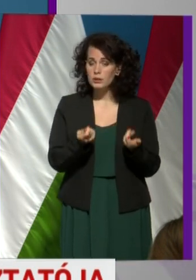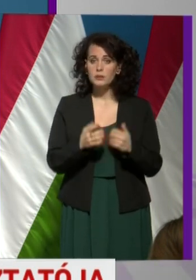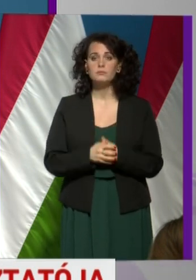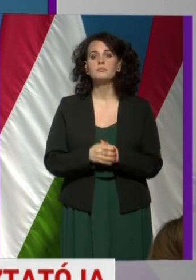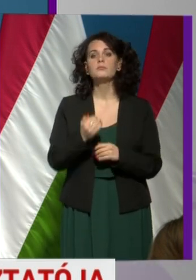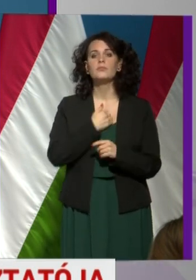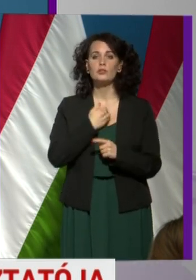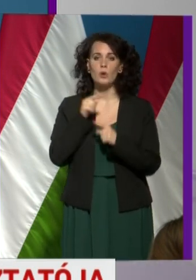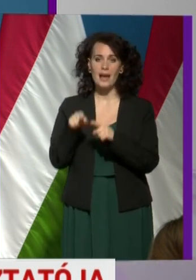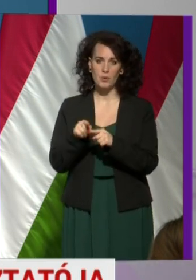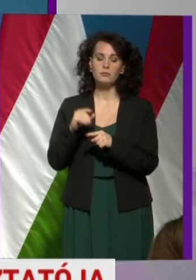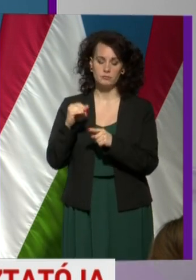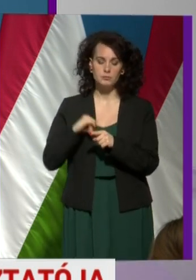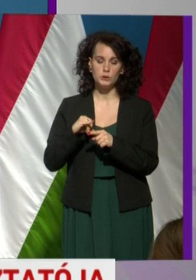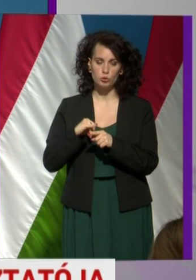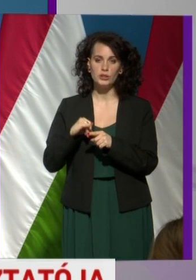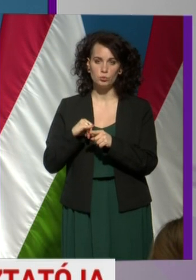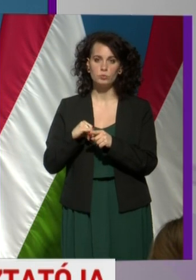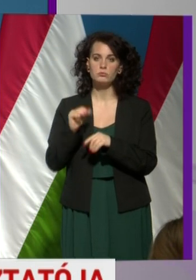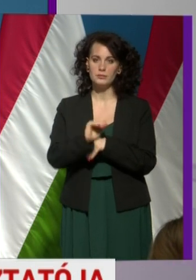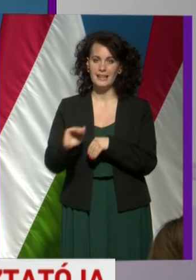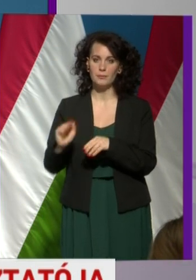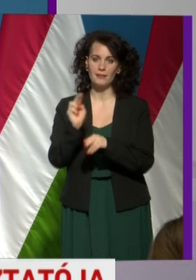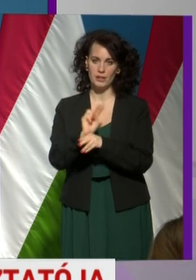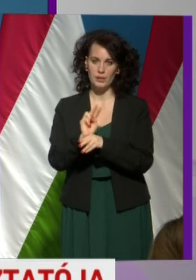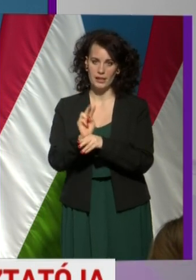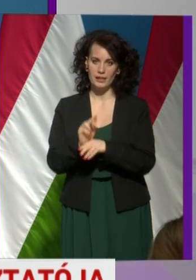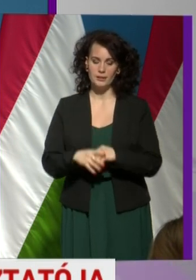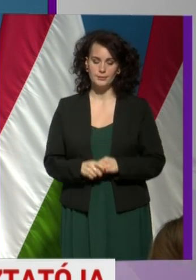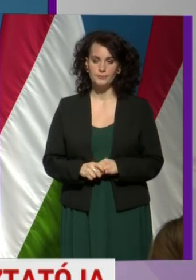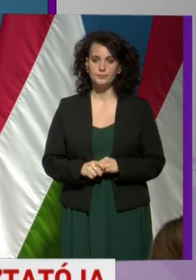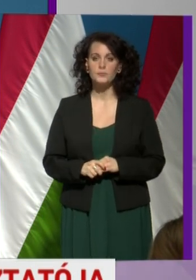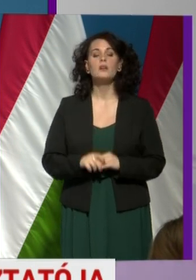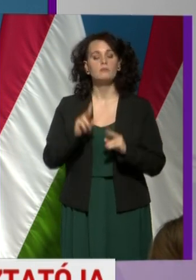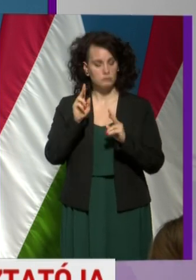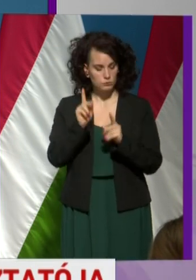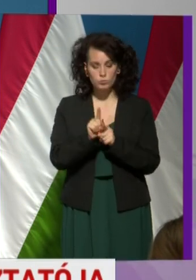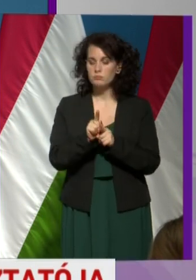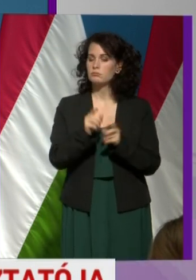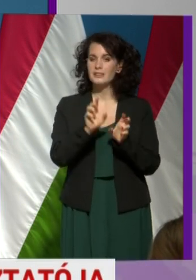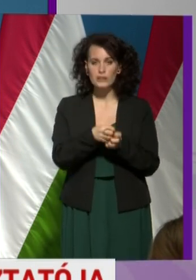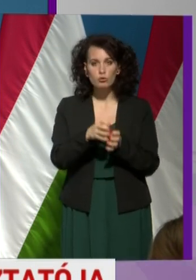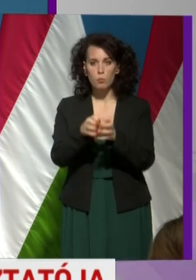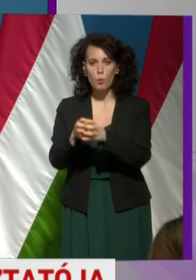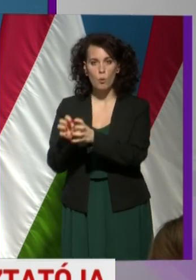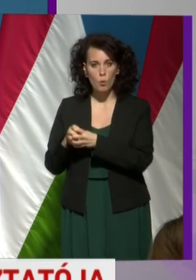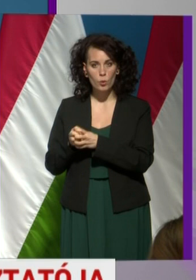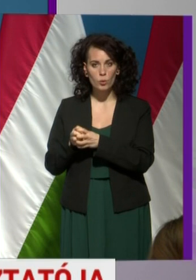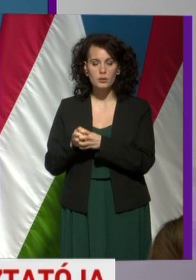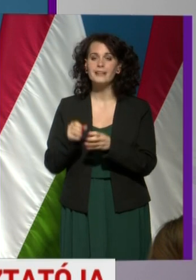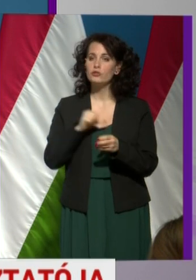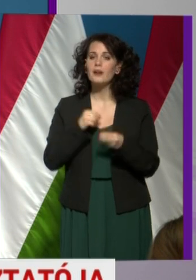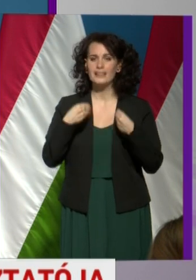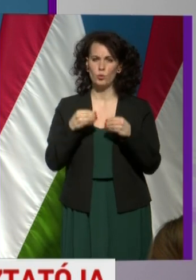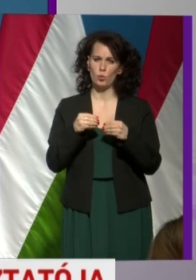az iskolákban biztosítunk egyébként gyermekfelügyeletet, ugyancsak kis csoportokban, csak indokolt esetben.